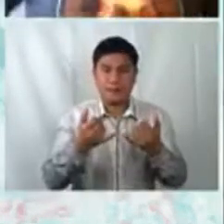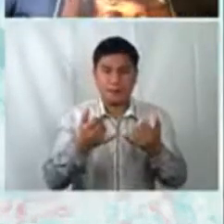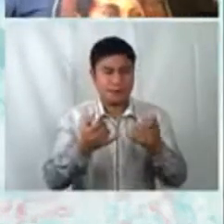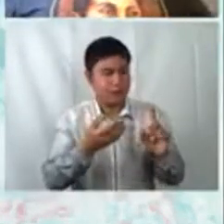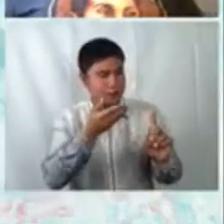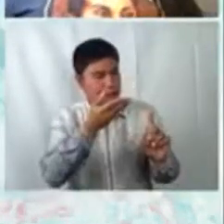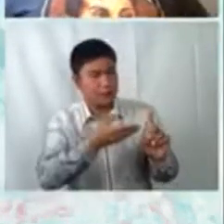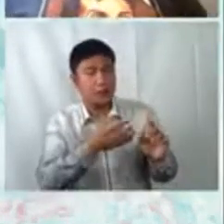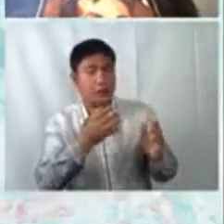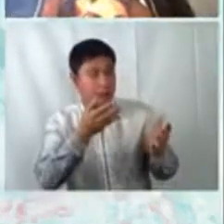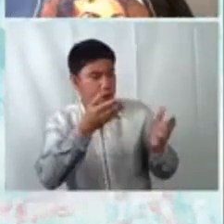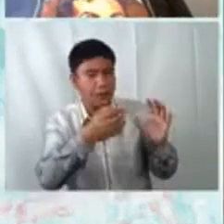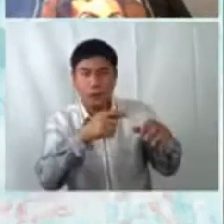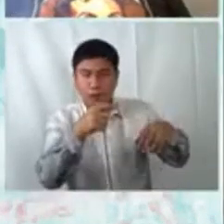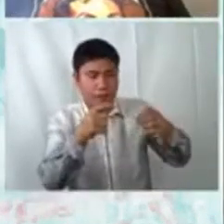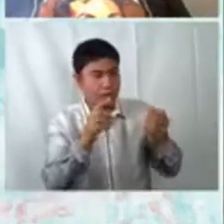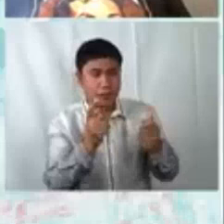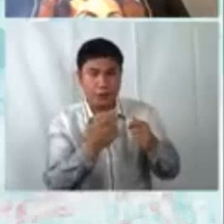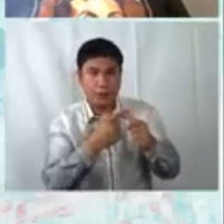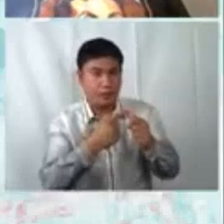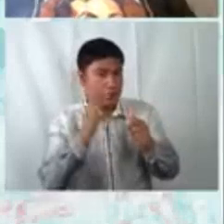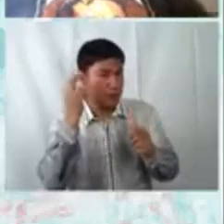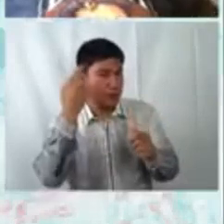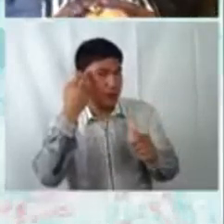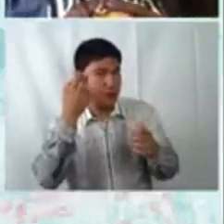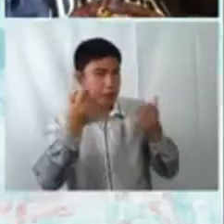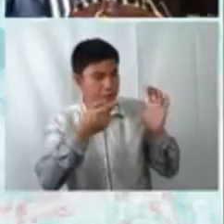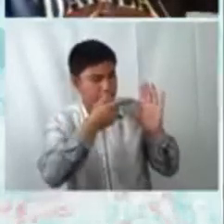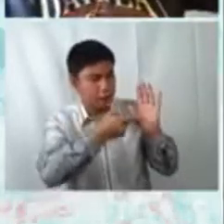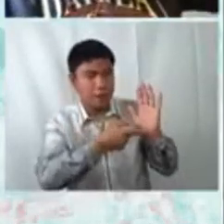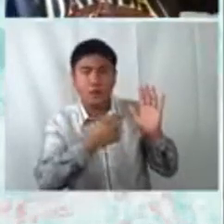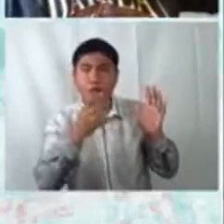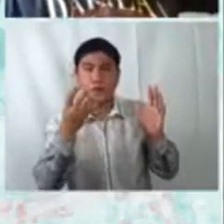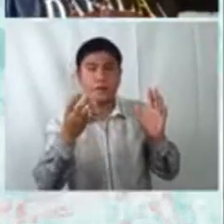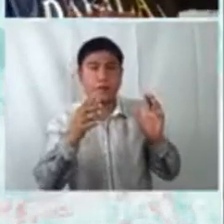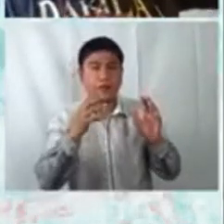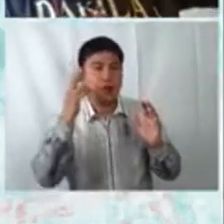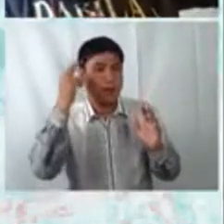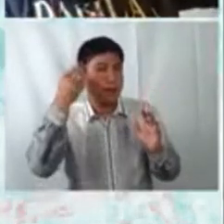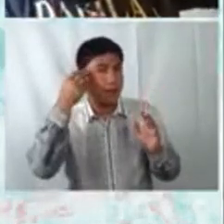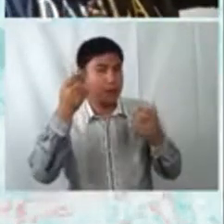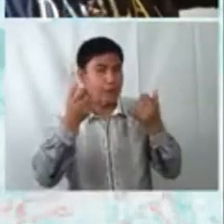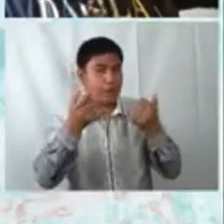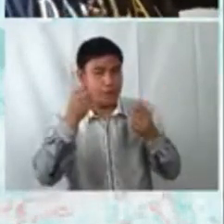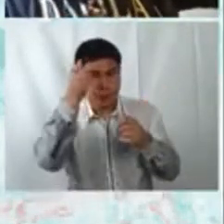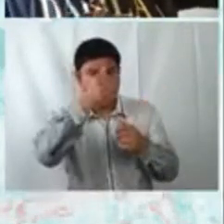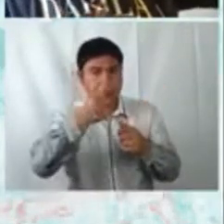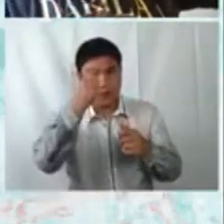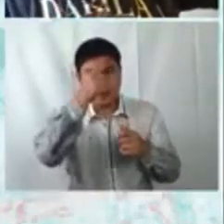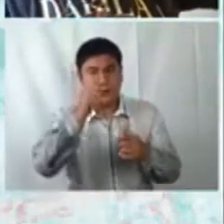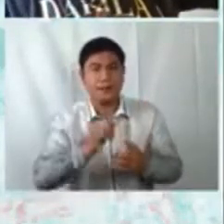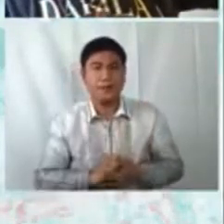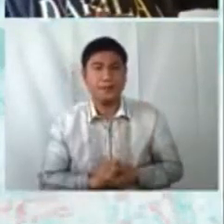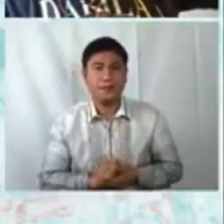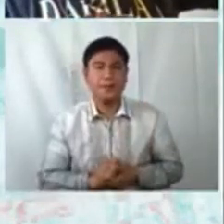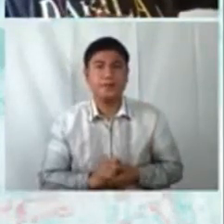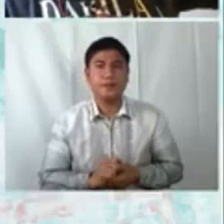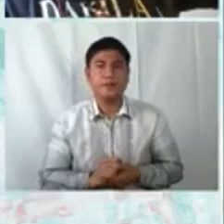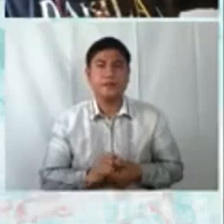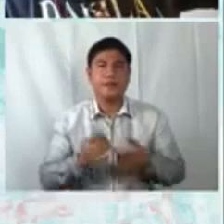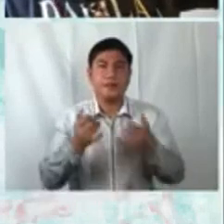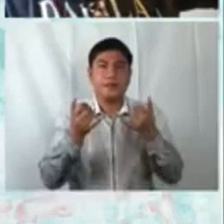tinatawag natin na pinakaunang konstitusyonal na demokratikong republika sa Asia. No? Yan po